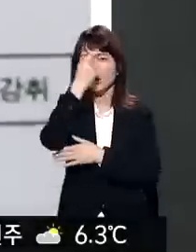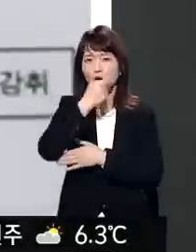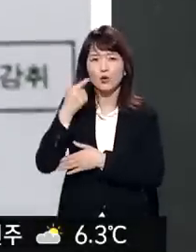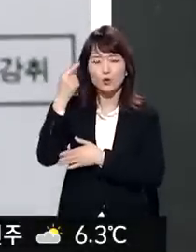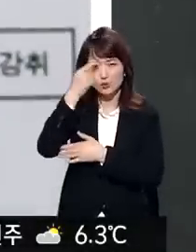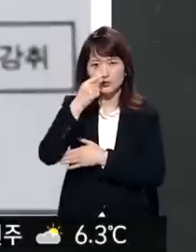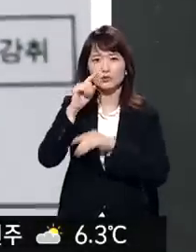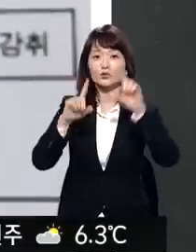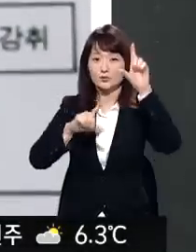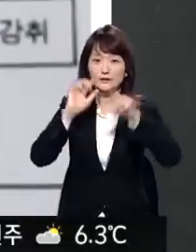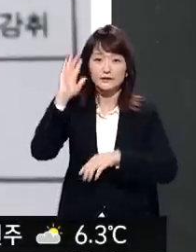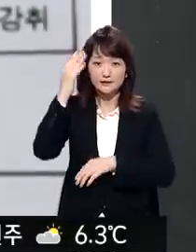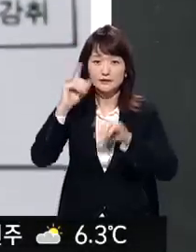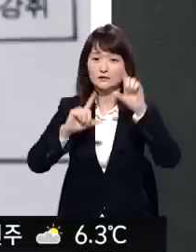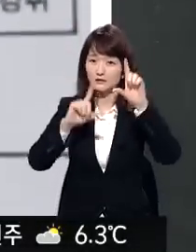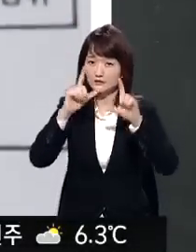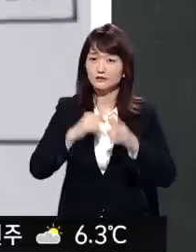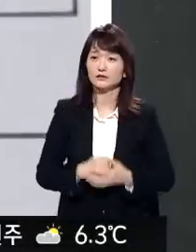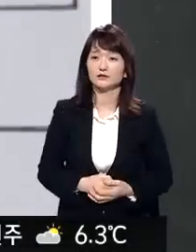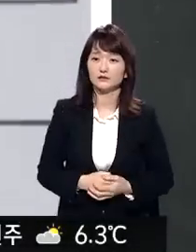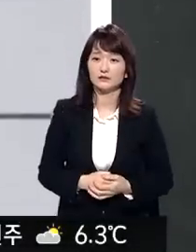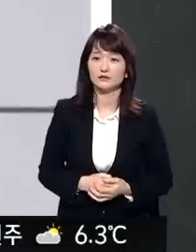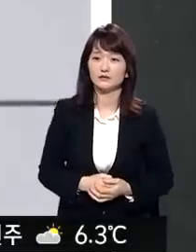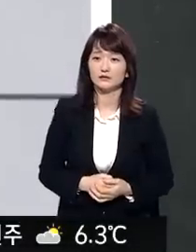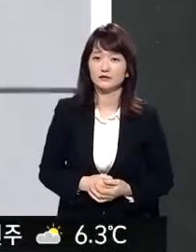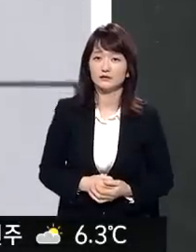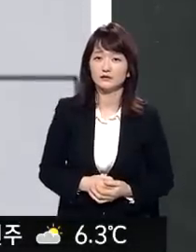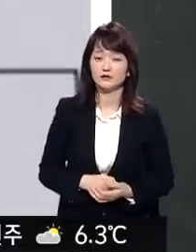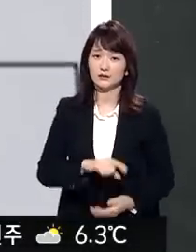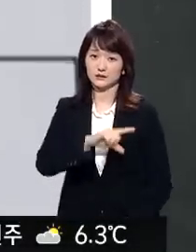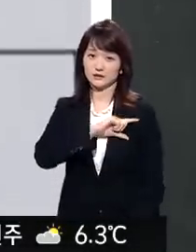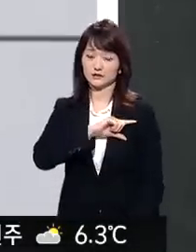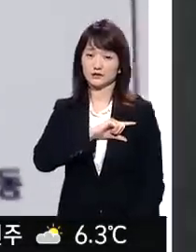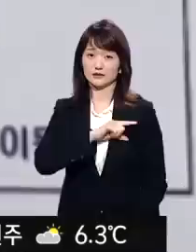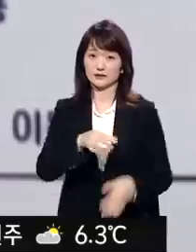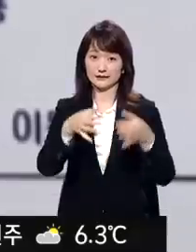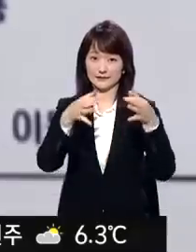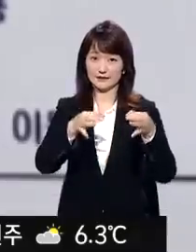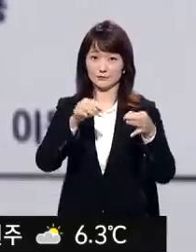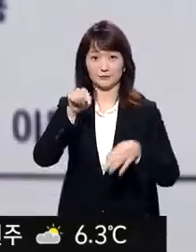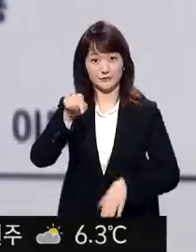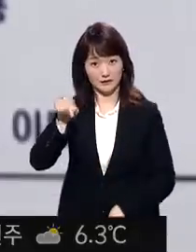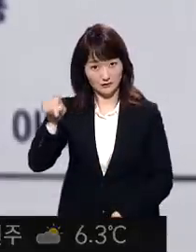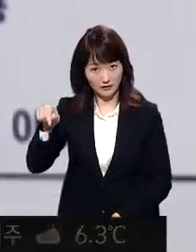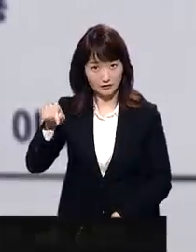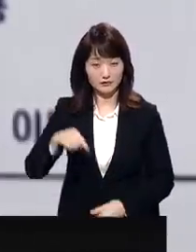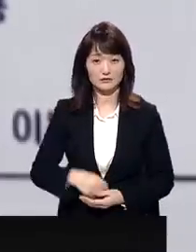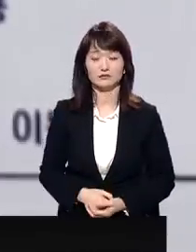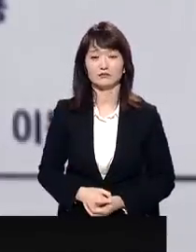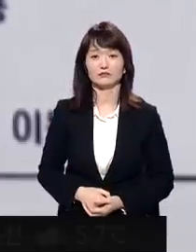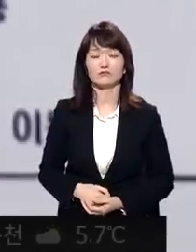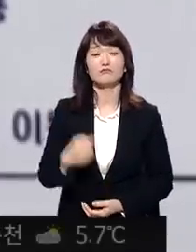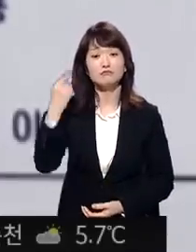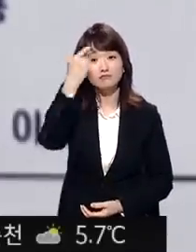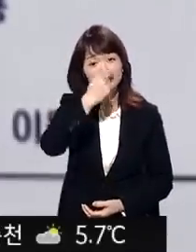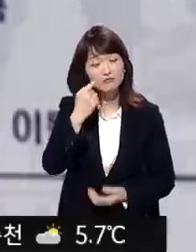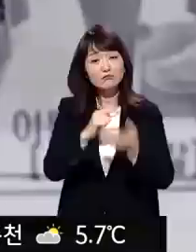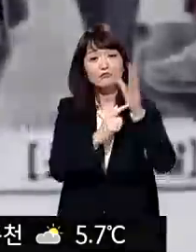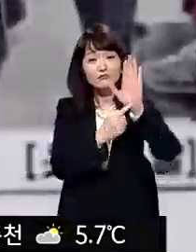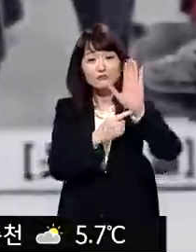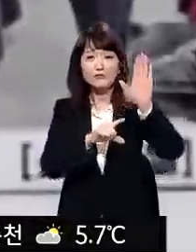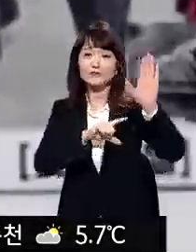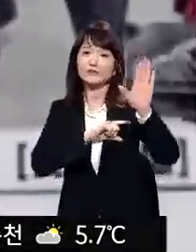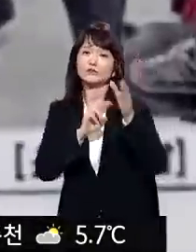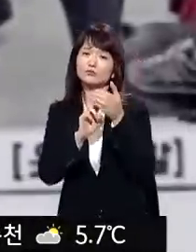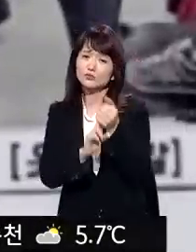그리고 최근 모습들. 자, 그런데 보시면요. 역시 이름은 김땡땡입니다. 예, 김땡땡. 아니, 얼굴은 까면서